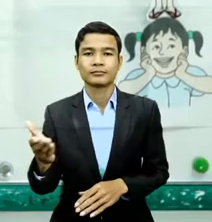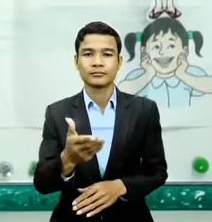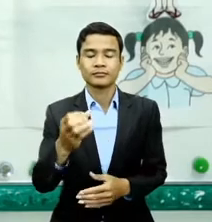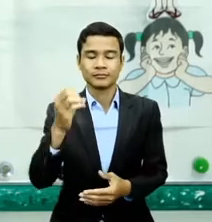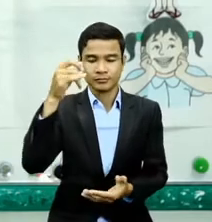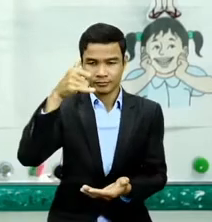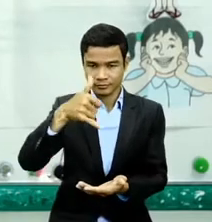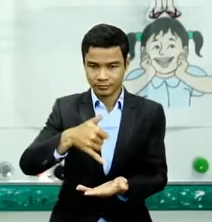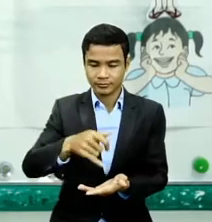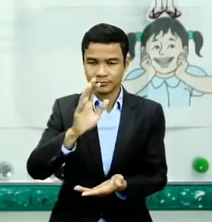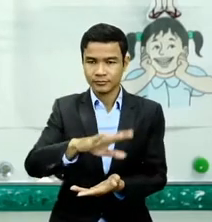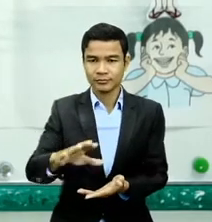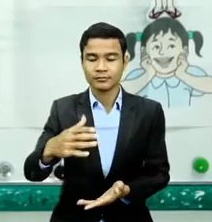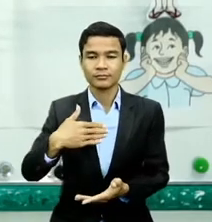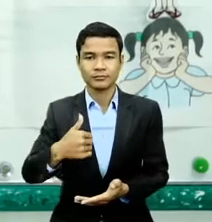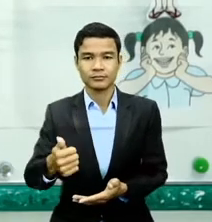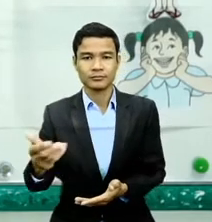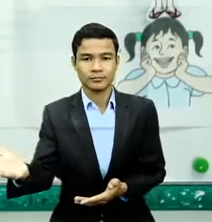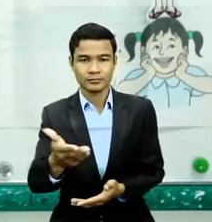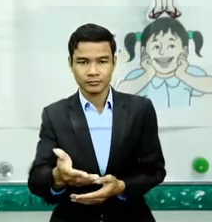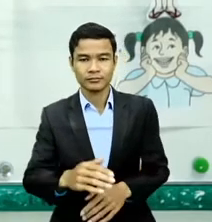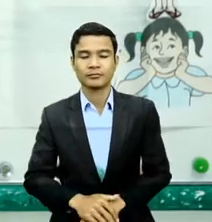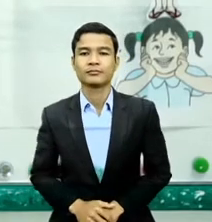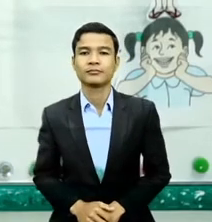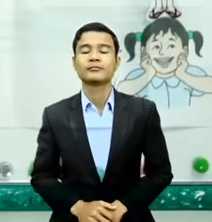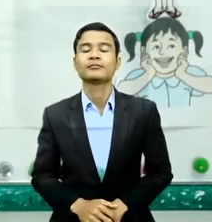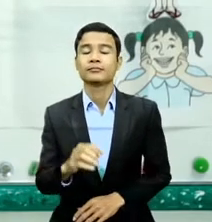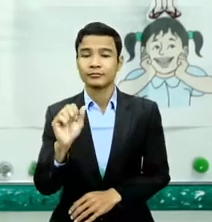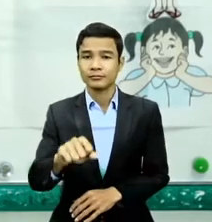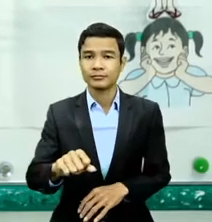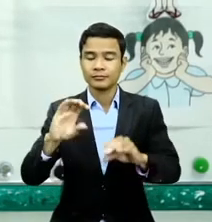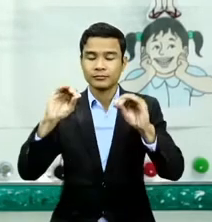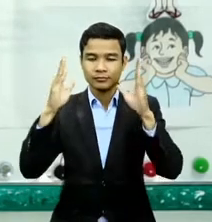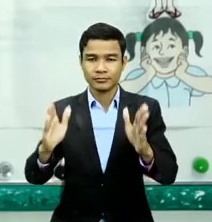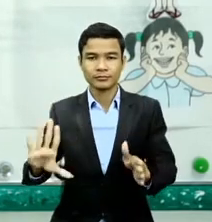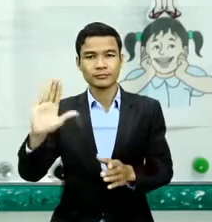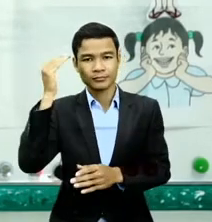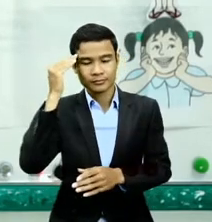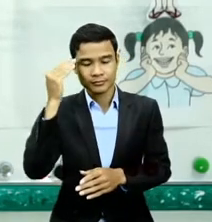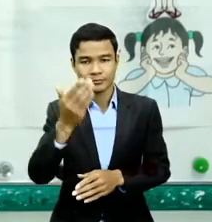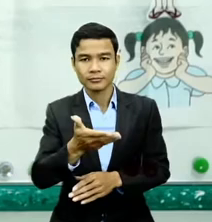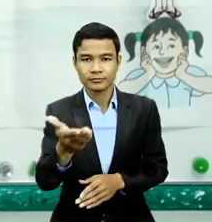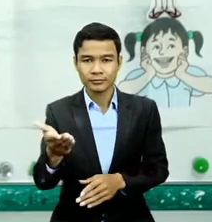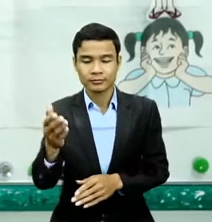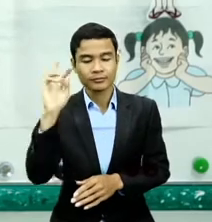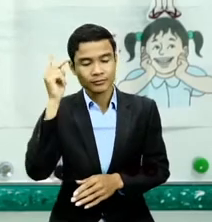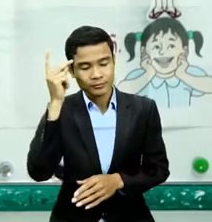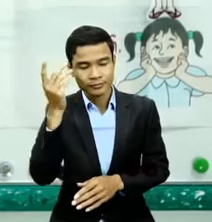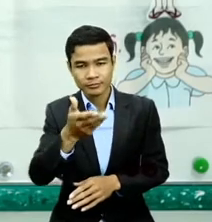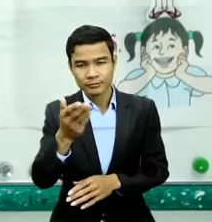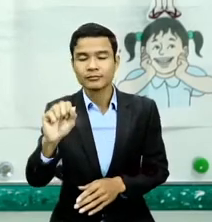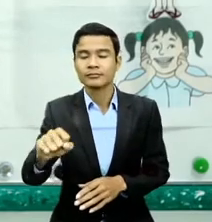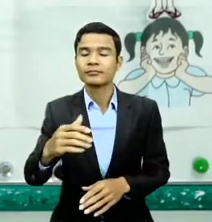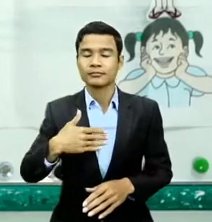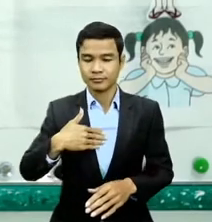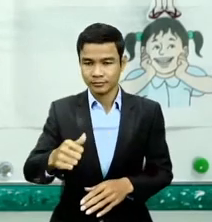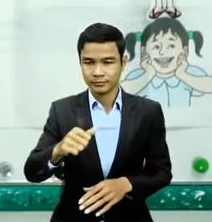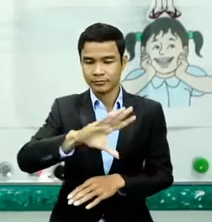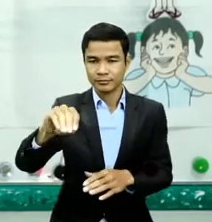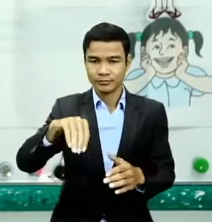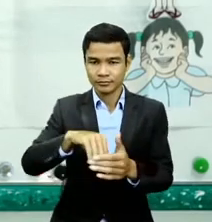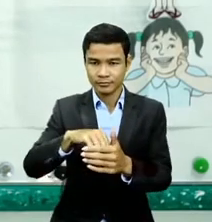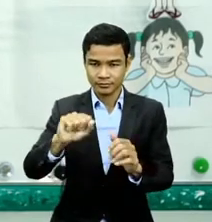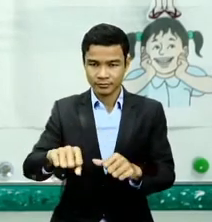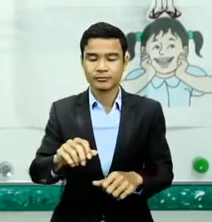ngày này con tình ạ khá nìa sắc sắc bài đà rì tế cơ. Chà, nè cổ kịch hạ con tình ạ khá nìa nâng sắc sắc bài cổ kịch nìa nè